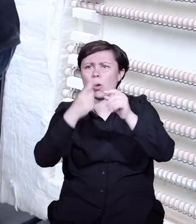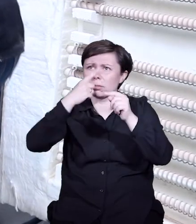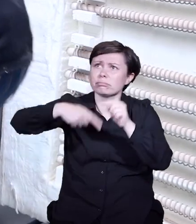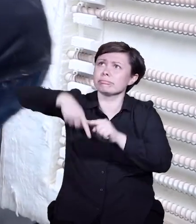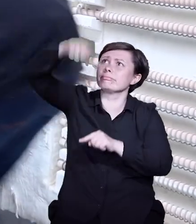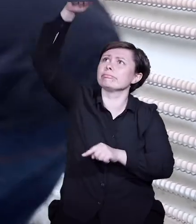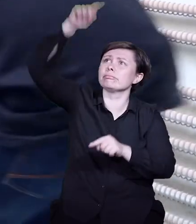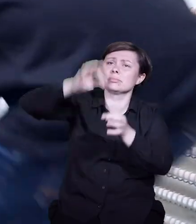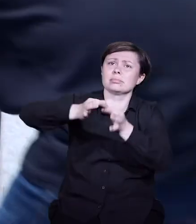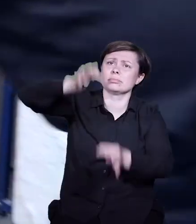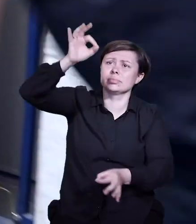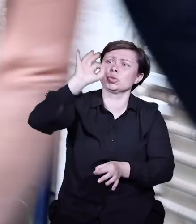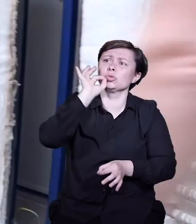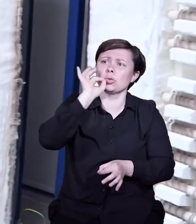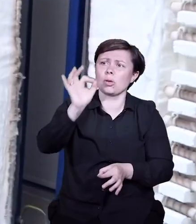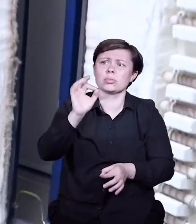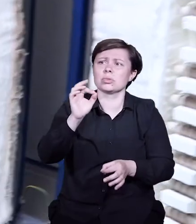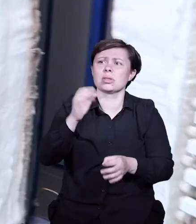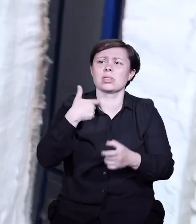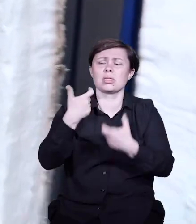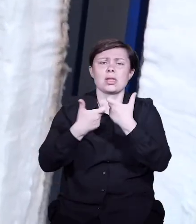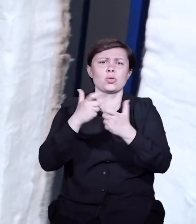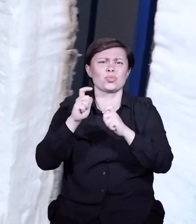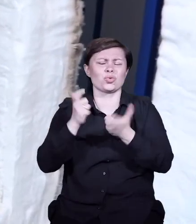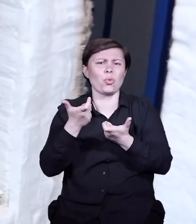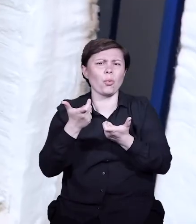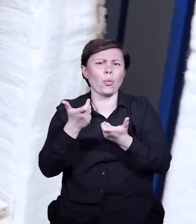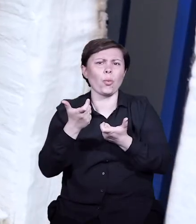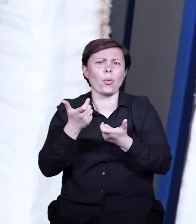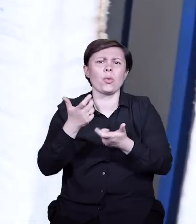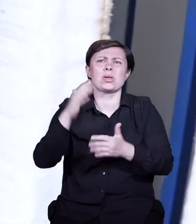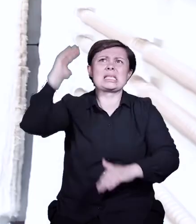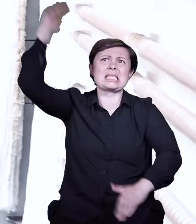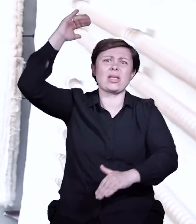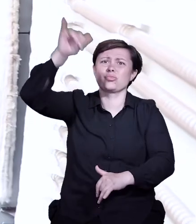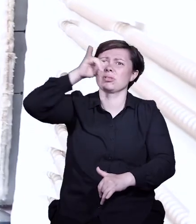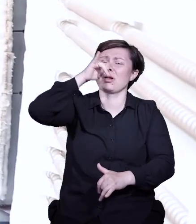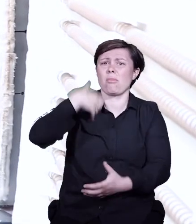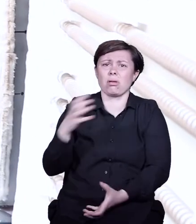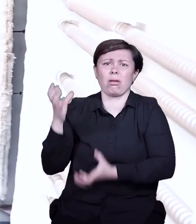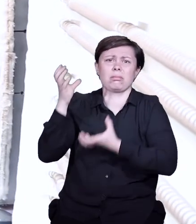żeby nie zrobić czegoś zbyt dużego.